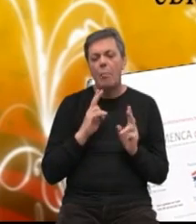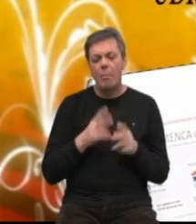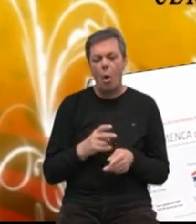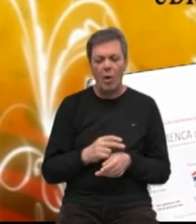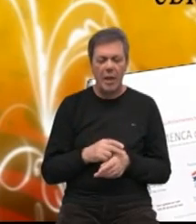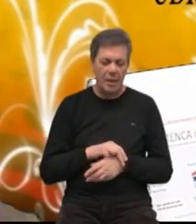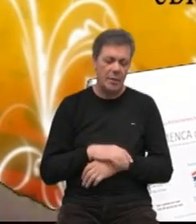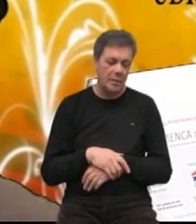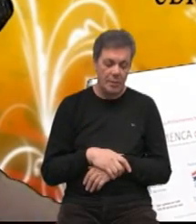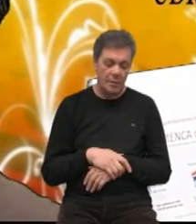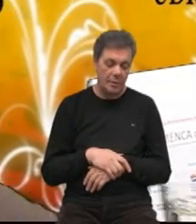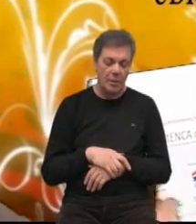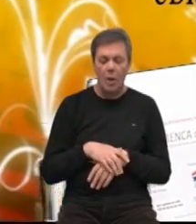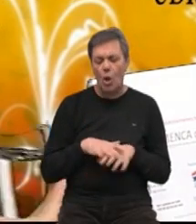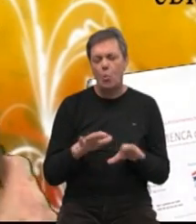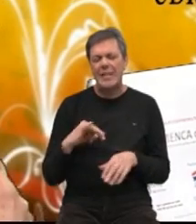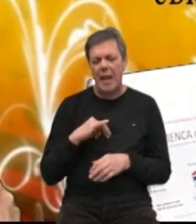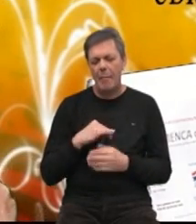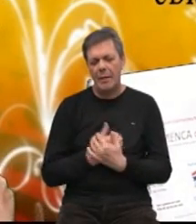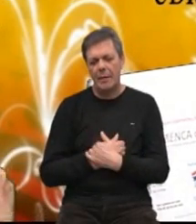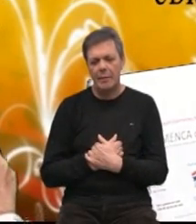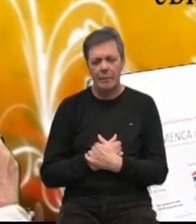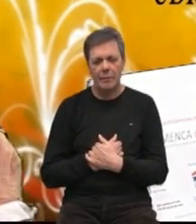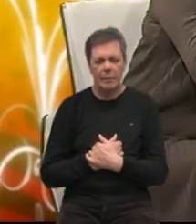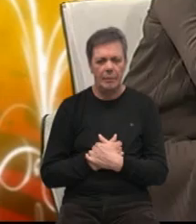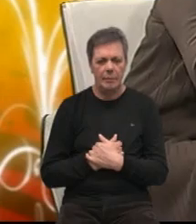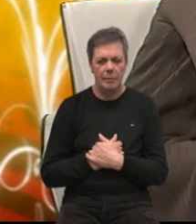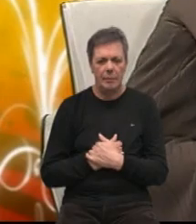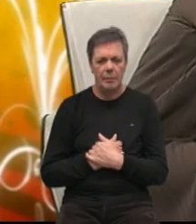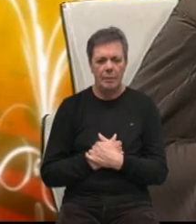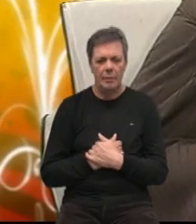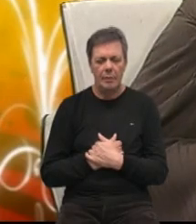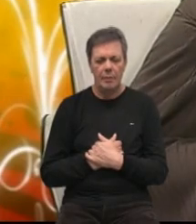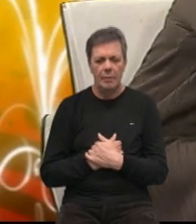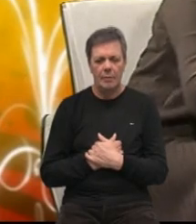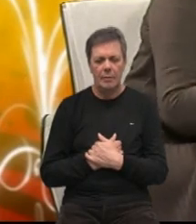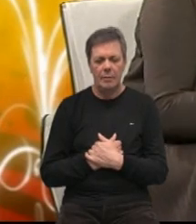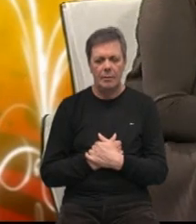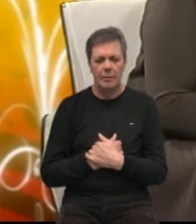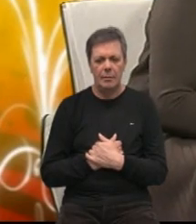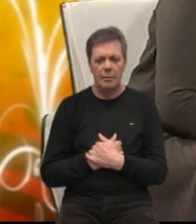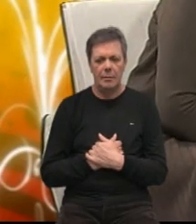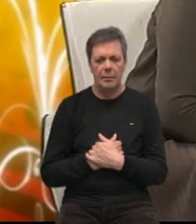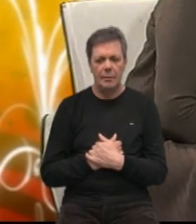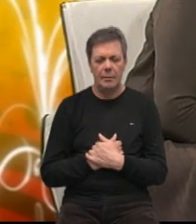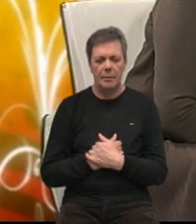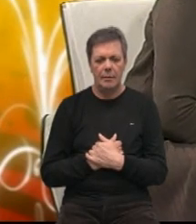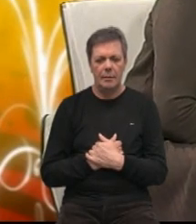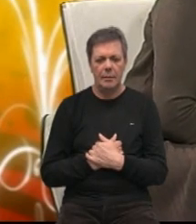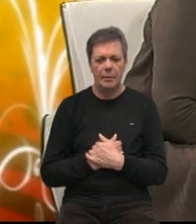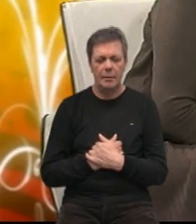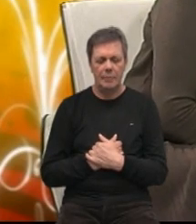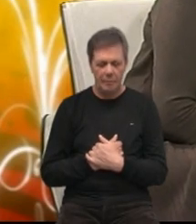ljude zanimati. Apsolutno. Nama je ostalo pola minute. Možete li mi samo jednu rečenicu uputiti